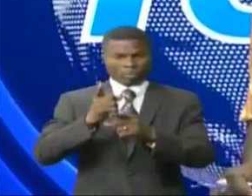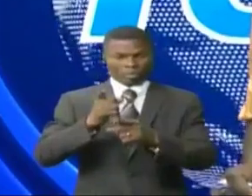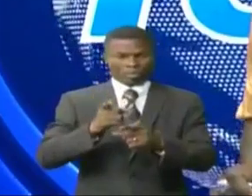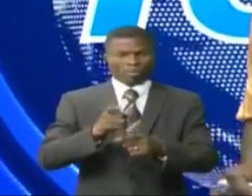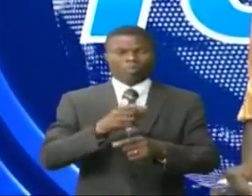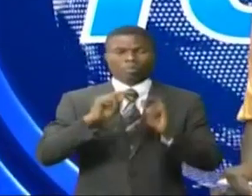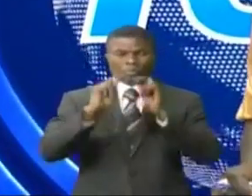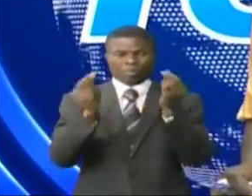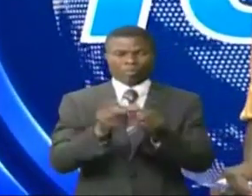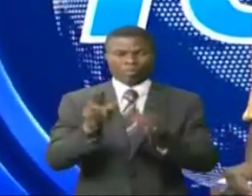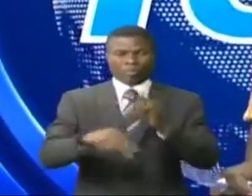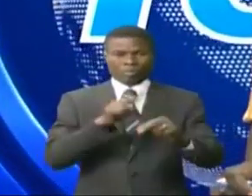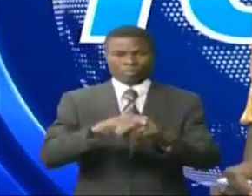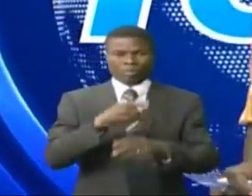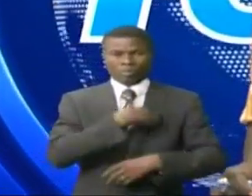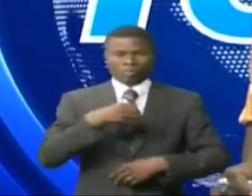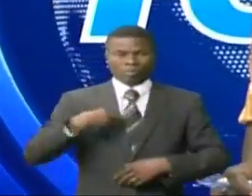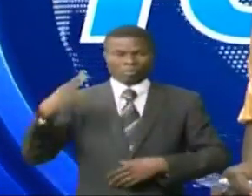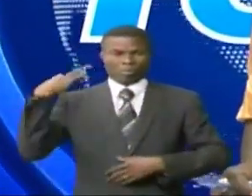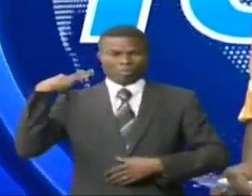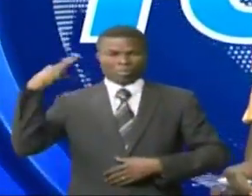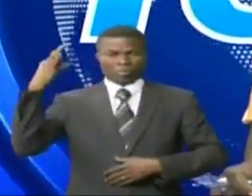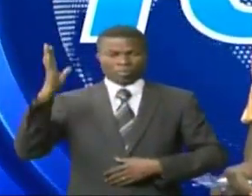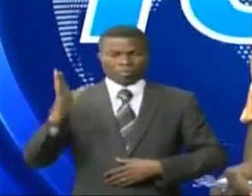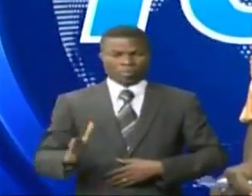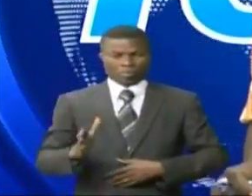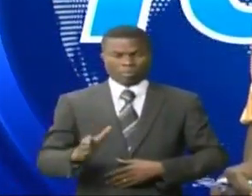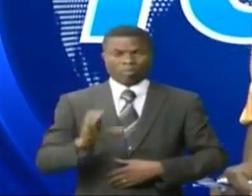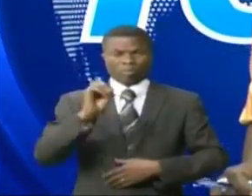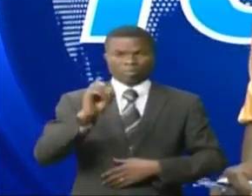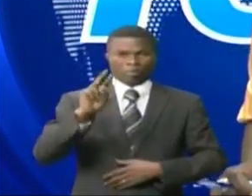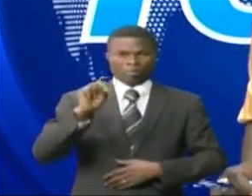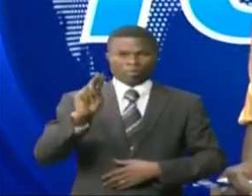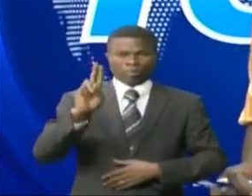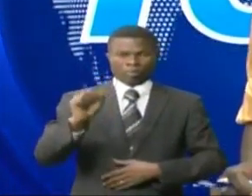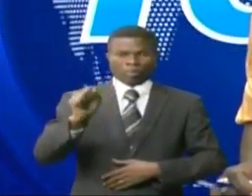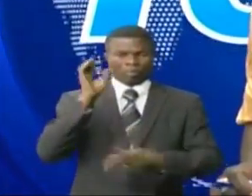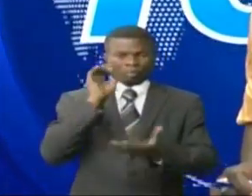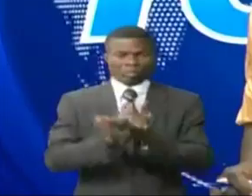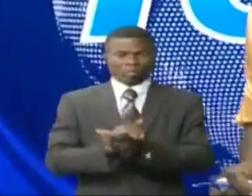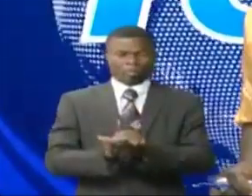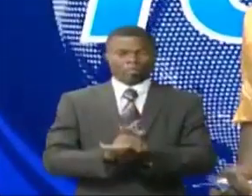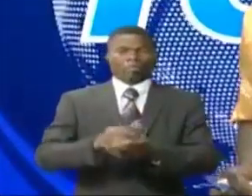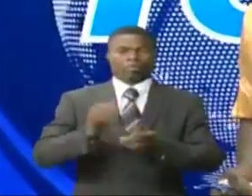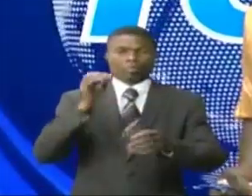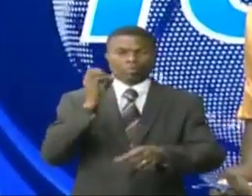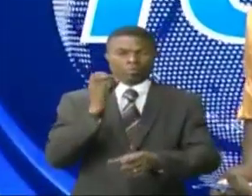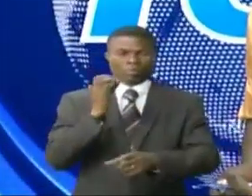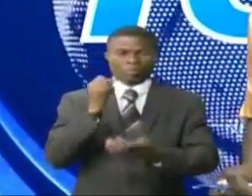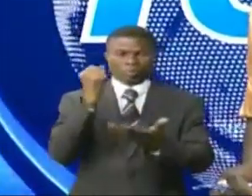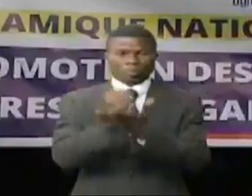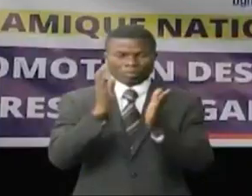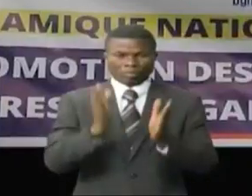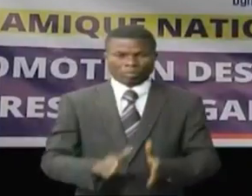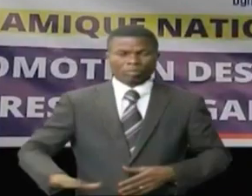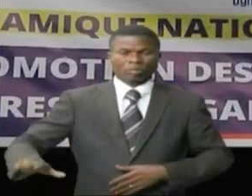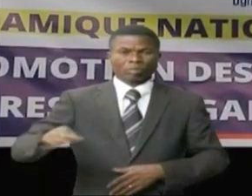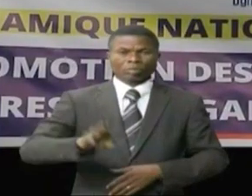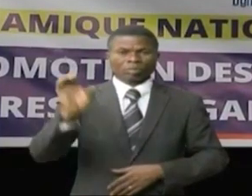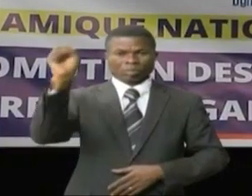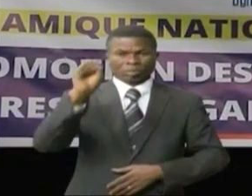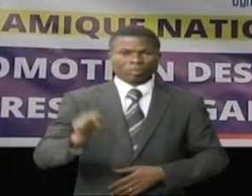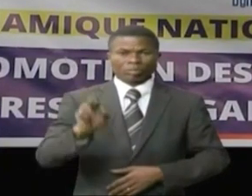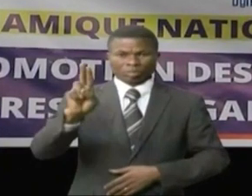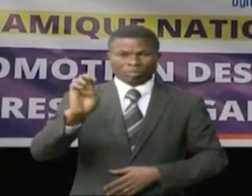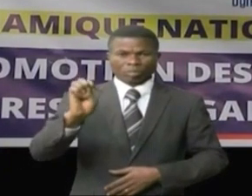la dynamique nationale de femmes candidates, l'ONU Femmes et l'ambassade de Suède. José Baïtombo.